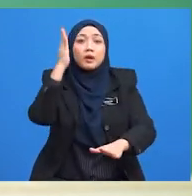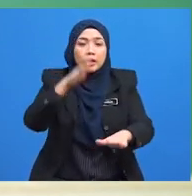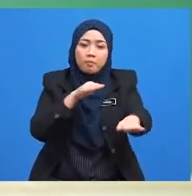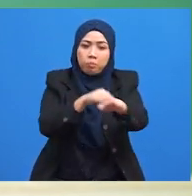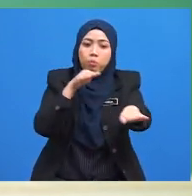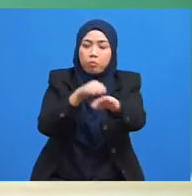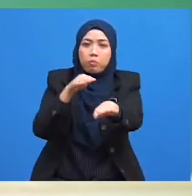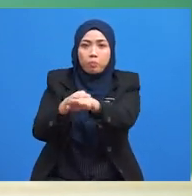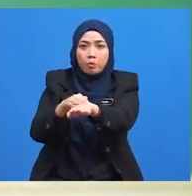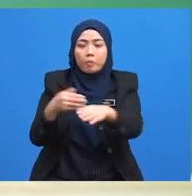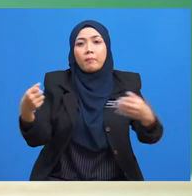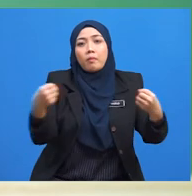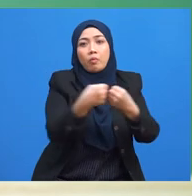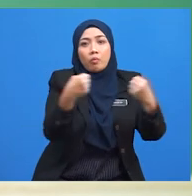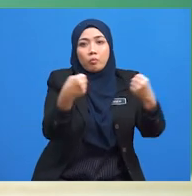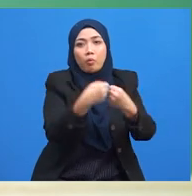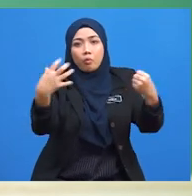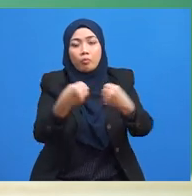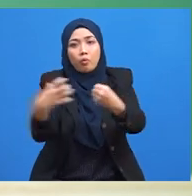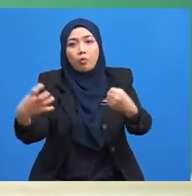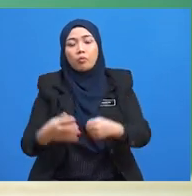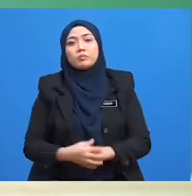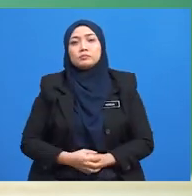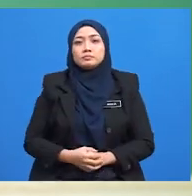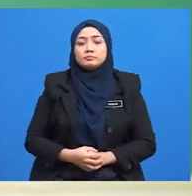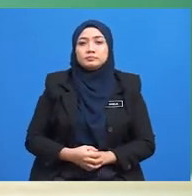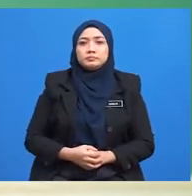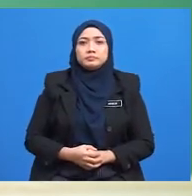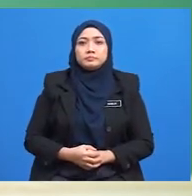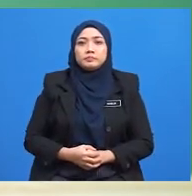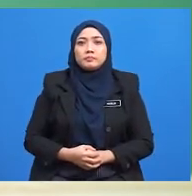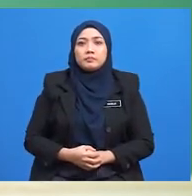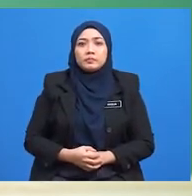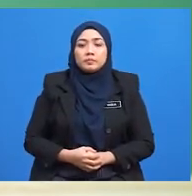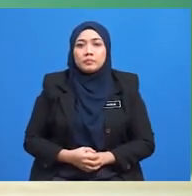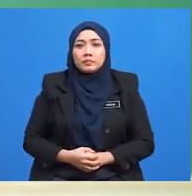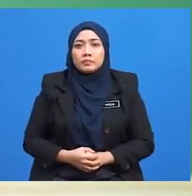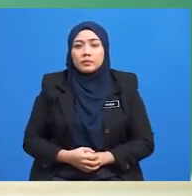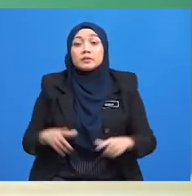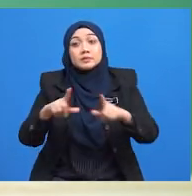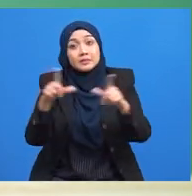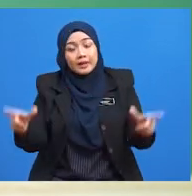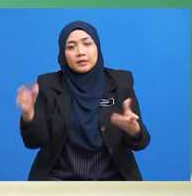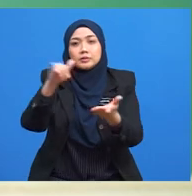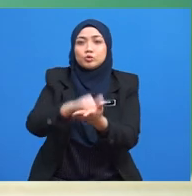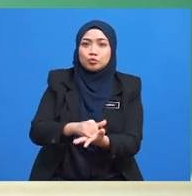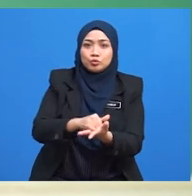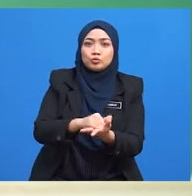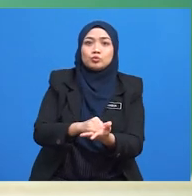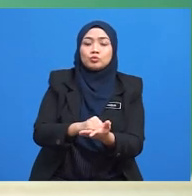Selain gangguan terhadap sistem yang berlaku semula jadi, terdapat juga gangguan sistem yang